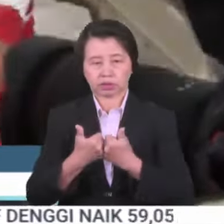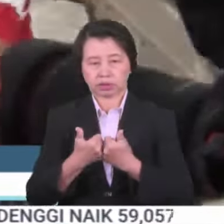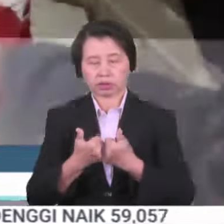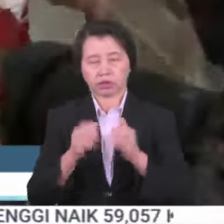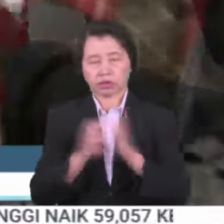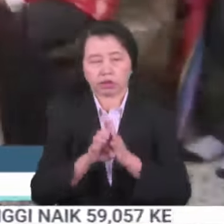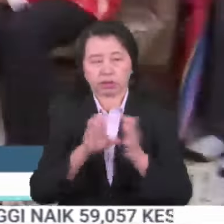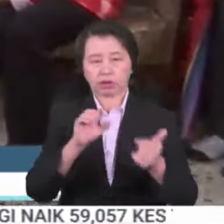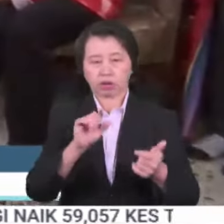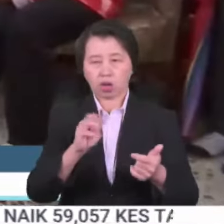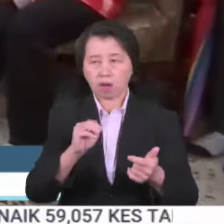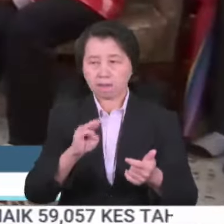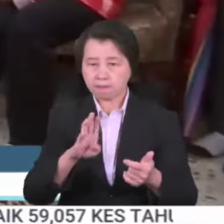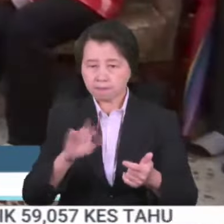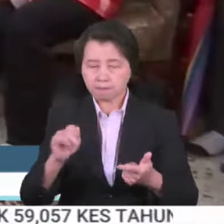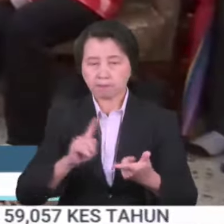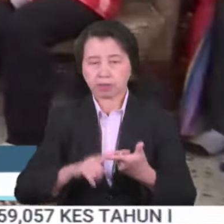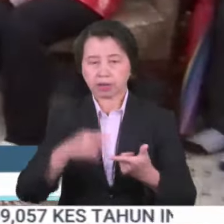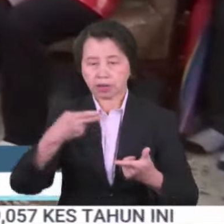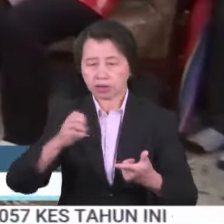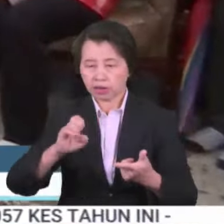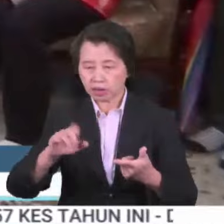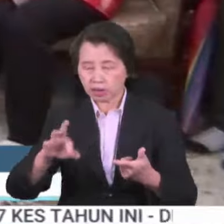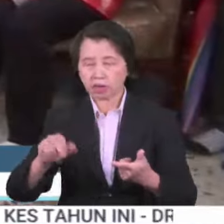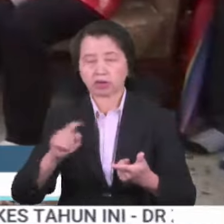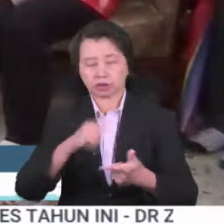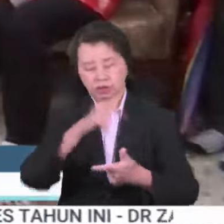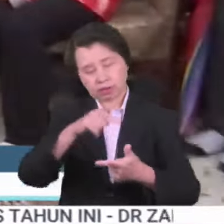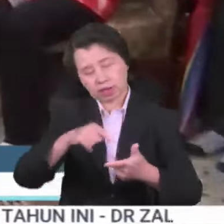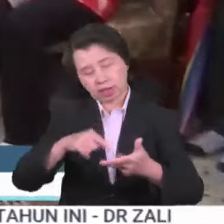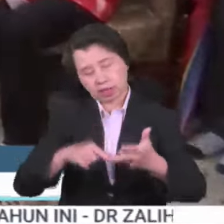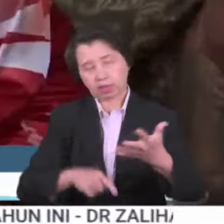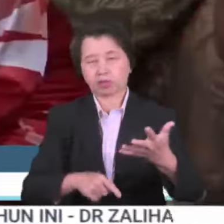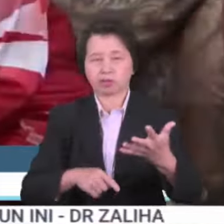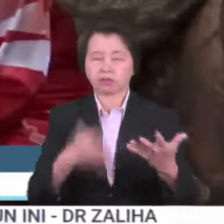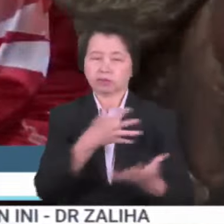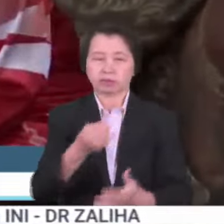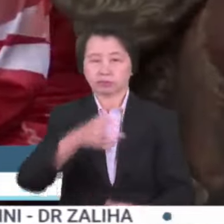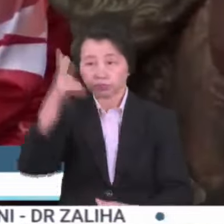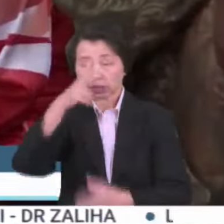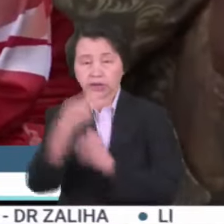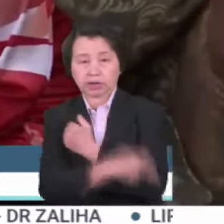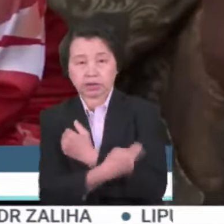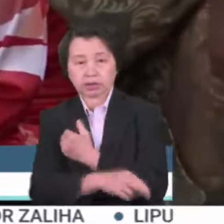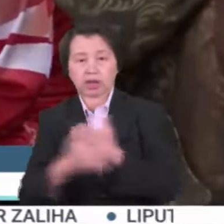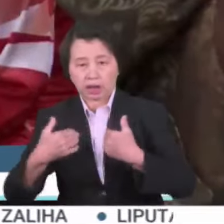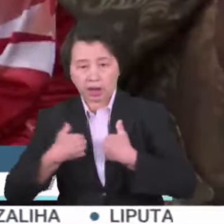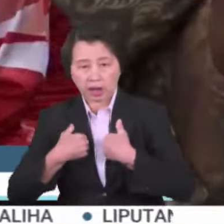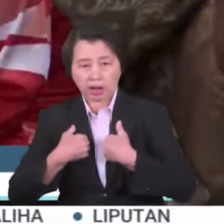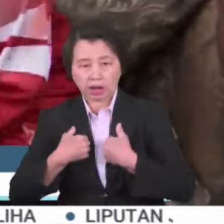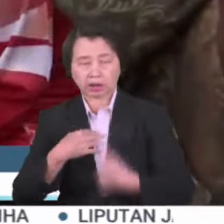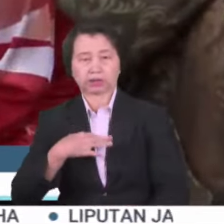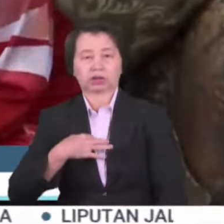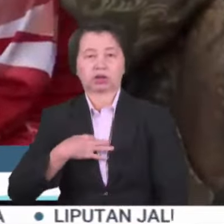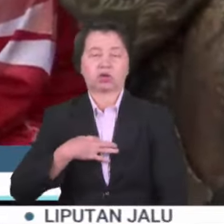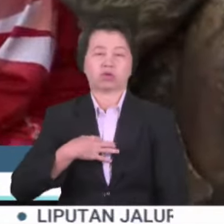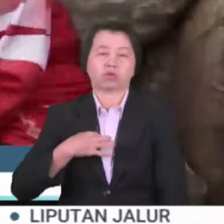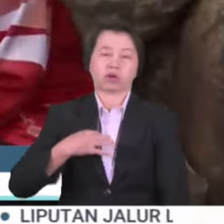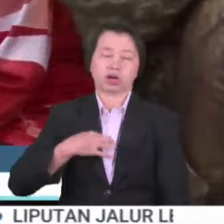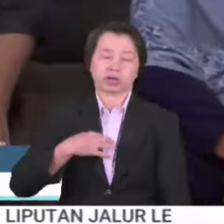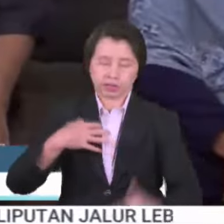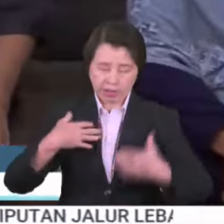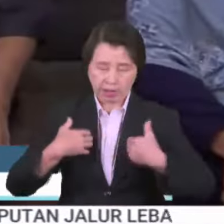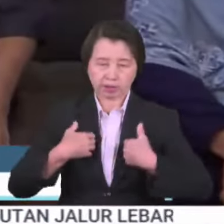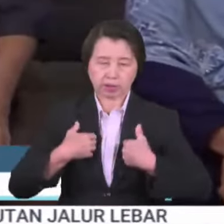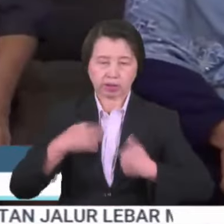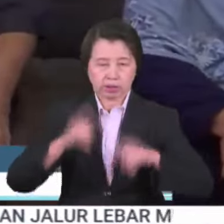seperti Kombi, Hero dan sebagainya, dan di pihak kerajaan negeri kita ada suka ataupun sukarelawan kesihatan